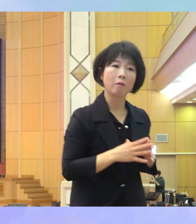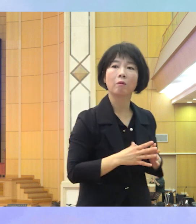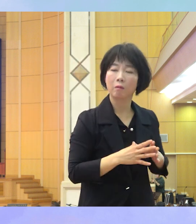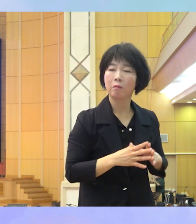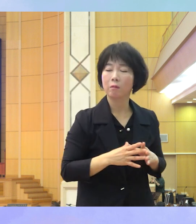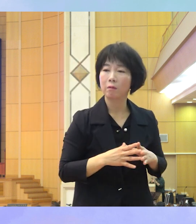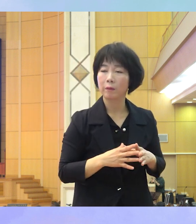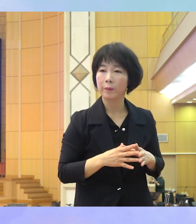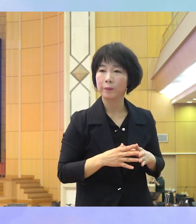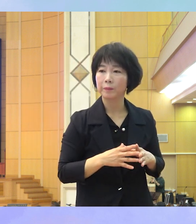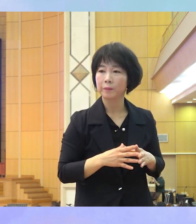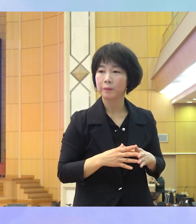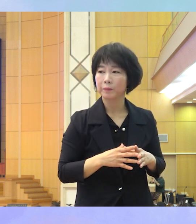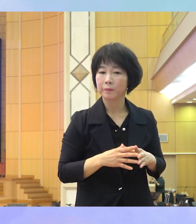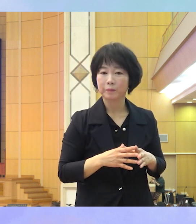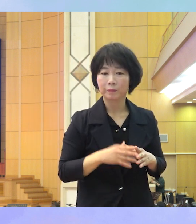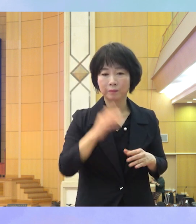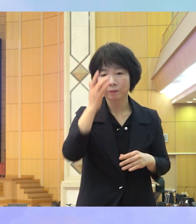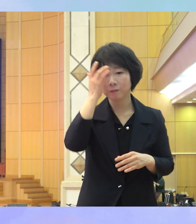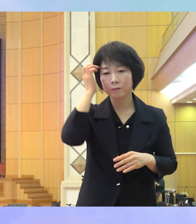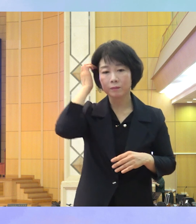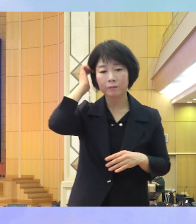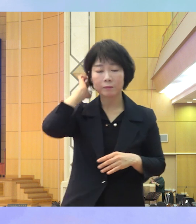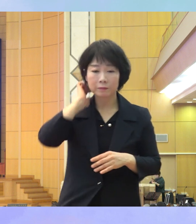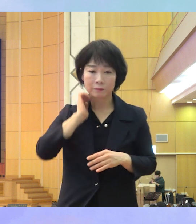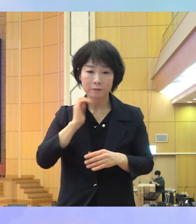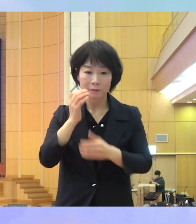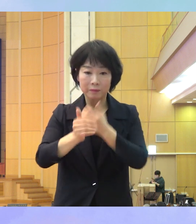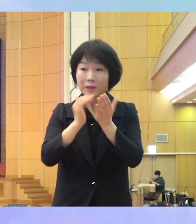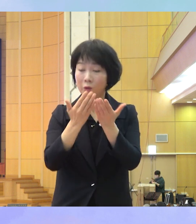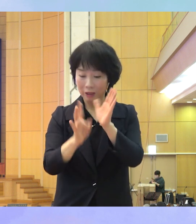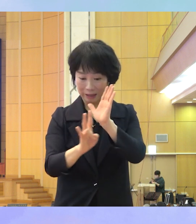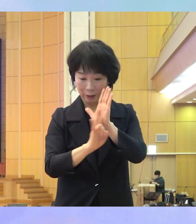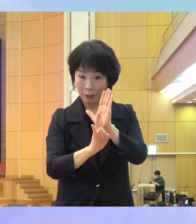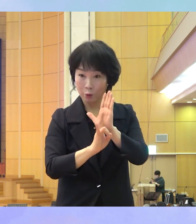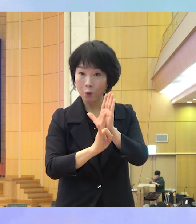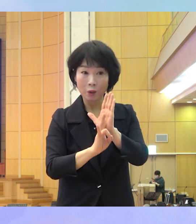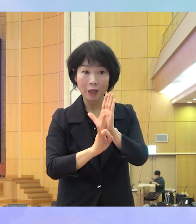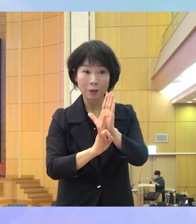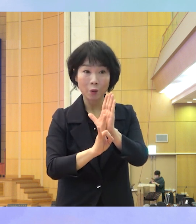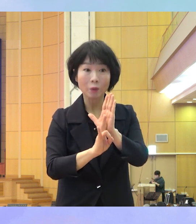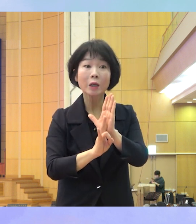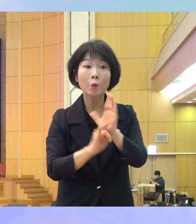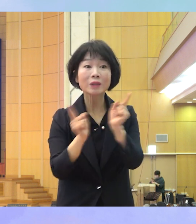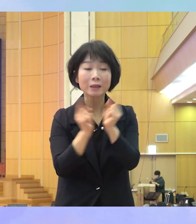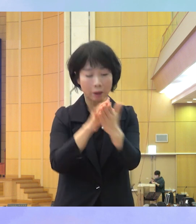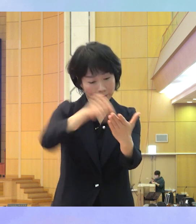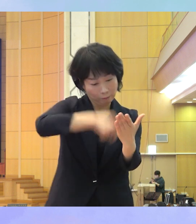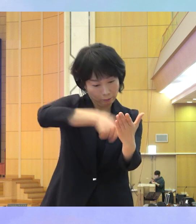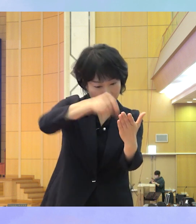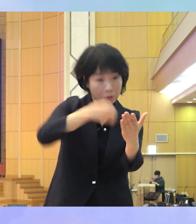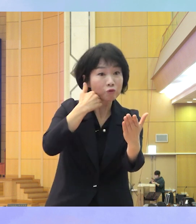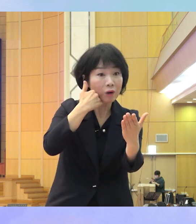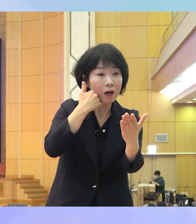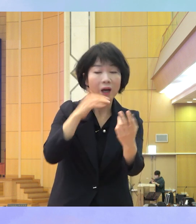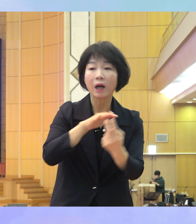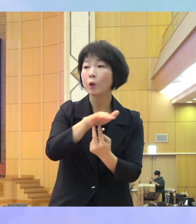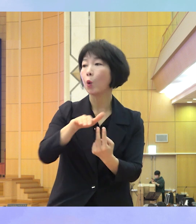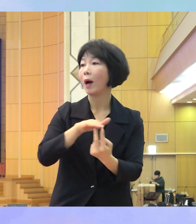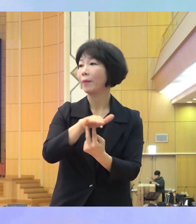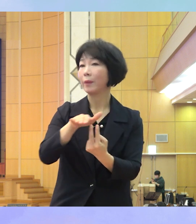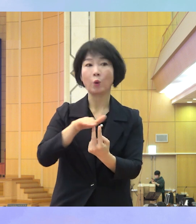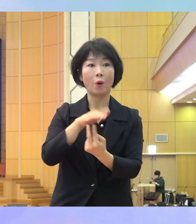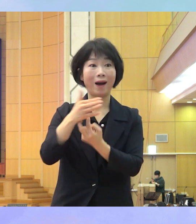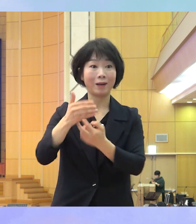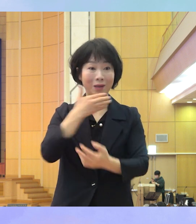여러분, 요한계시록을 기록한 사도 요한이가 나이가 많아서 죽을 때 됐을 때